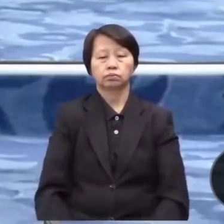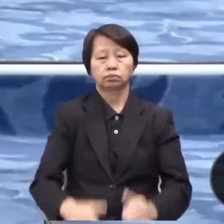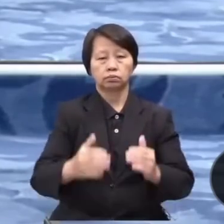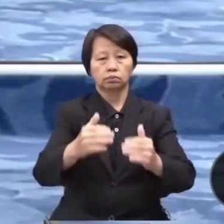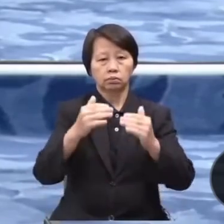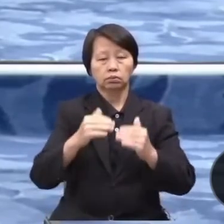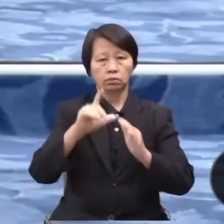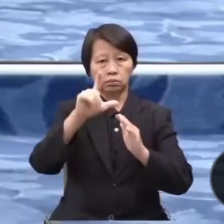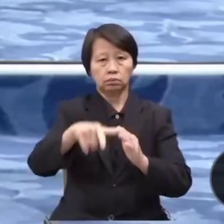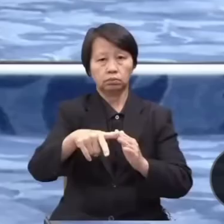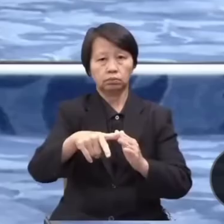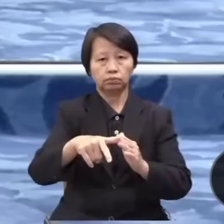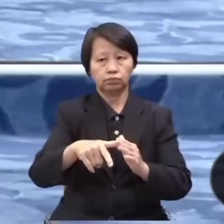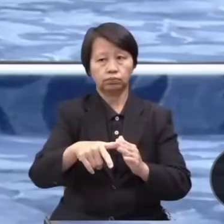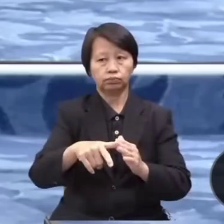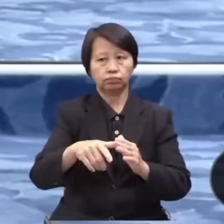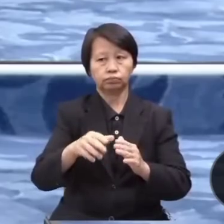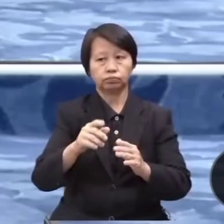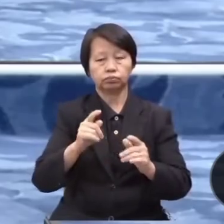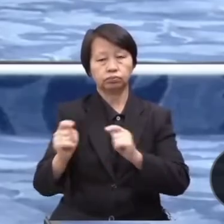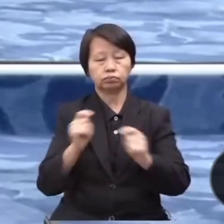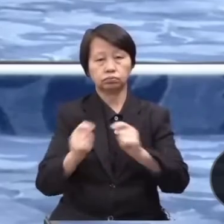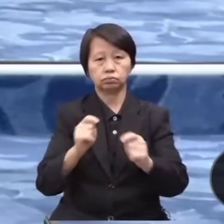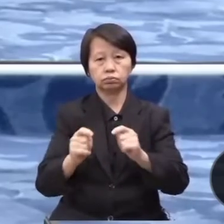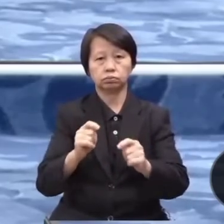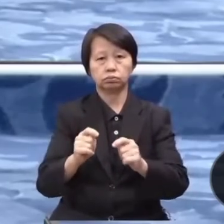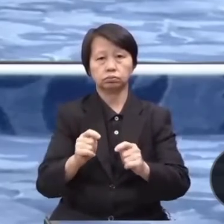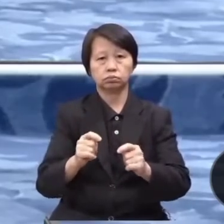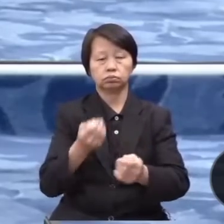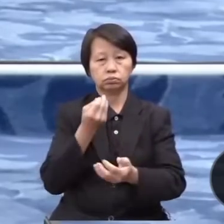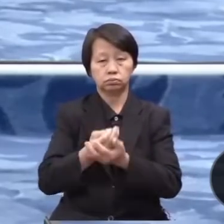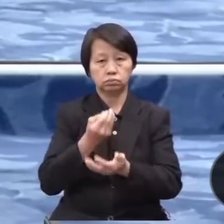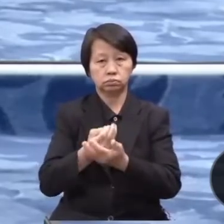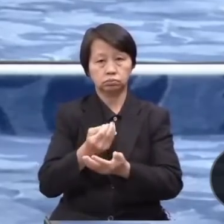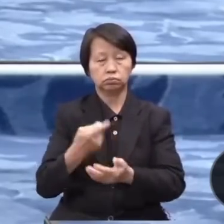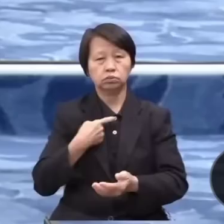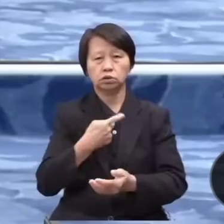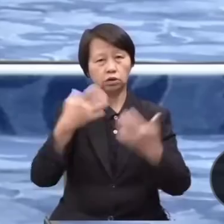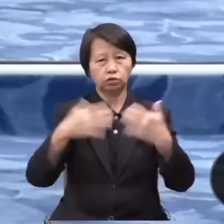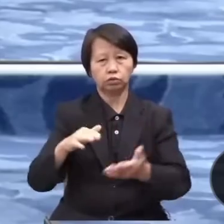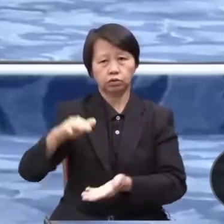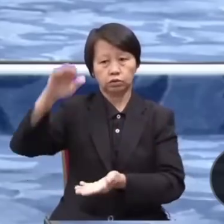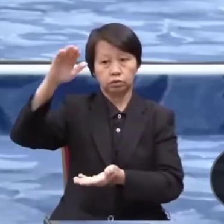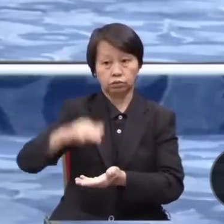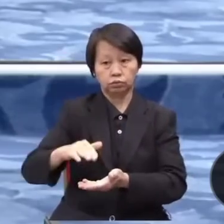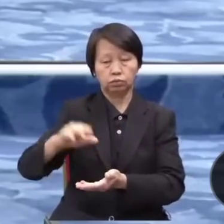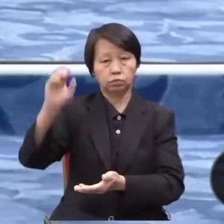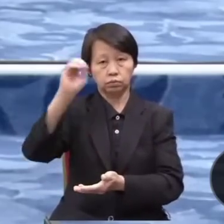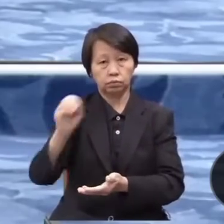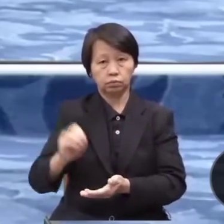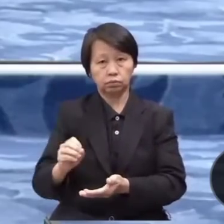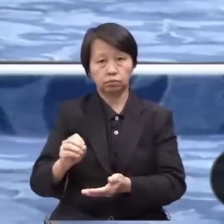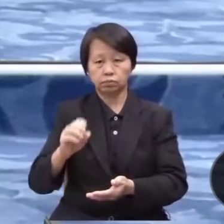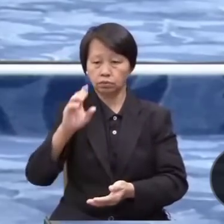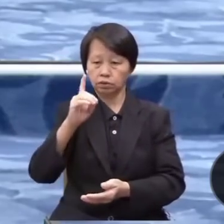Kemudian beberapa tindakan fiskal, kita telah turunkan defisit